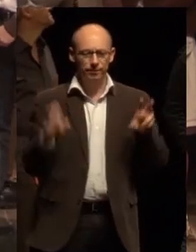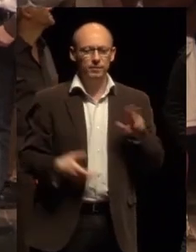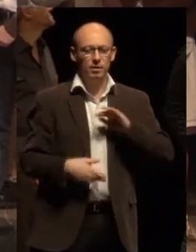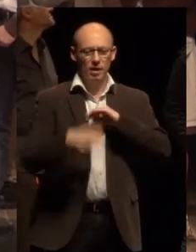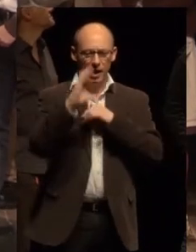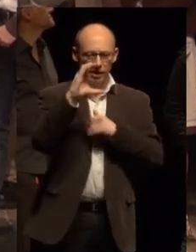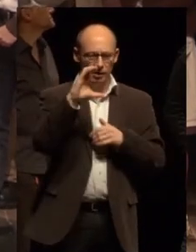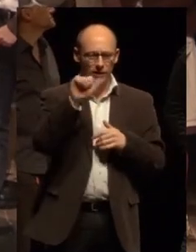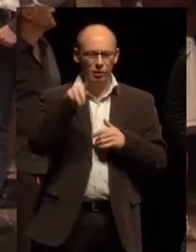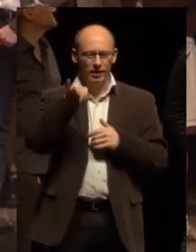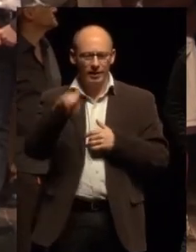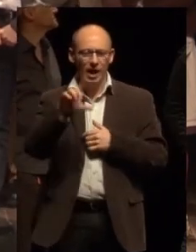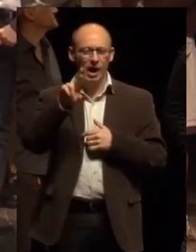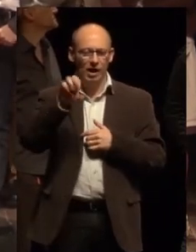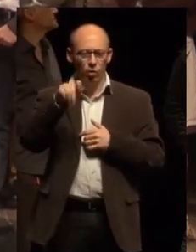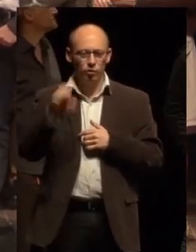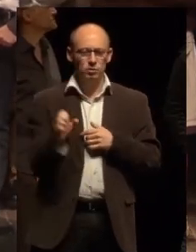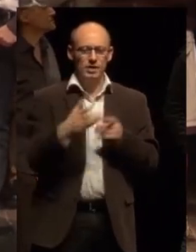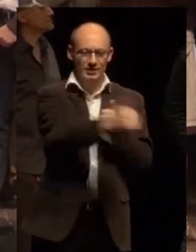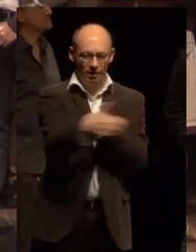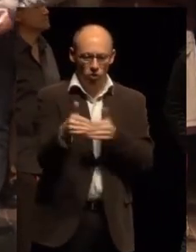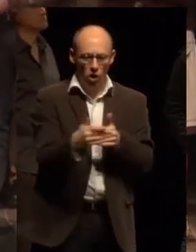Catherine Racoz, adjointe de secteur.